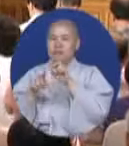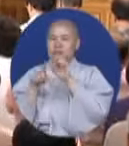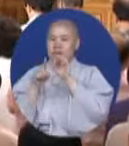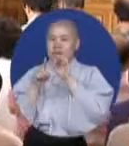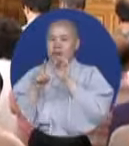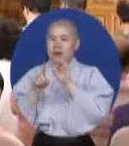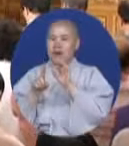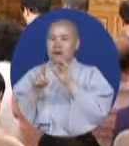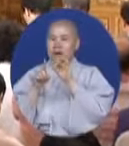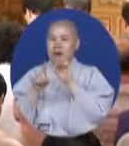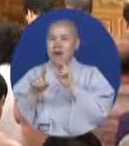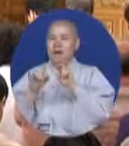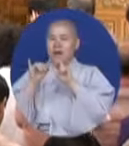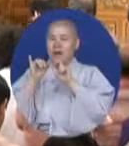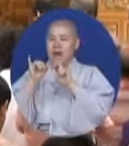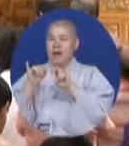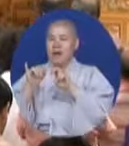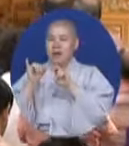우아